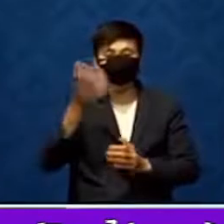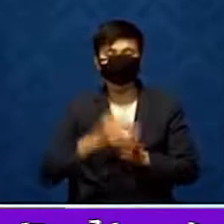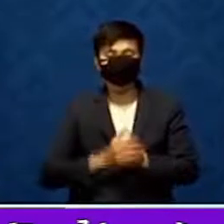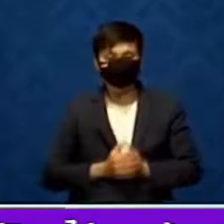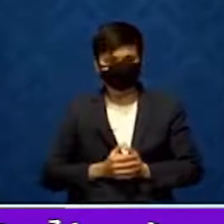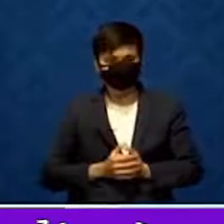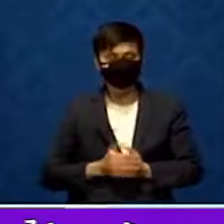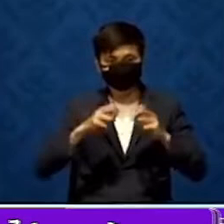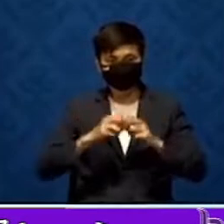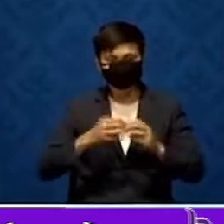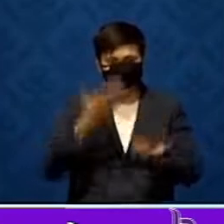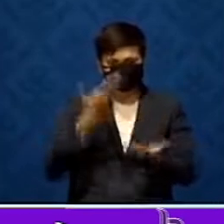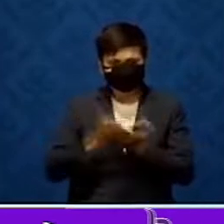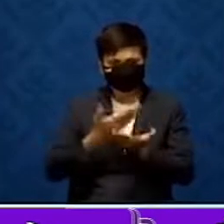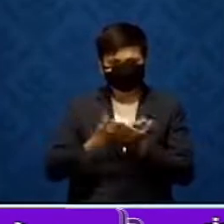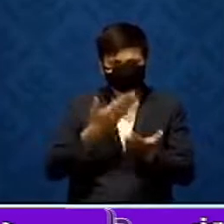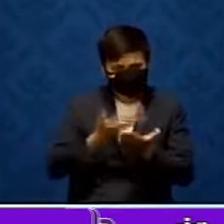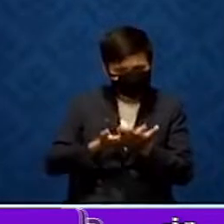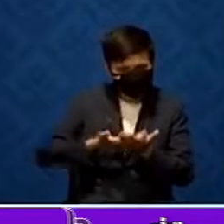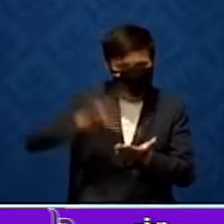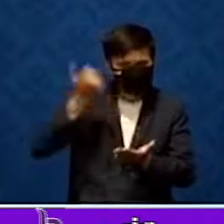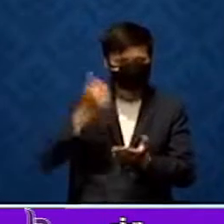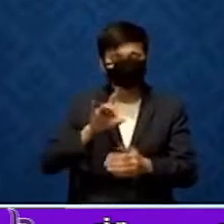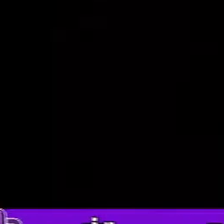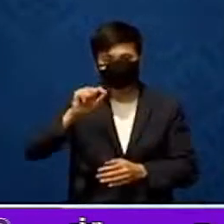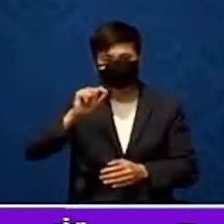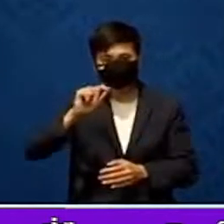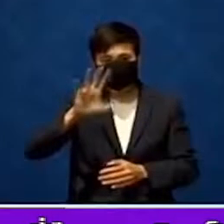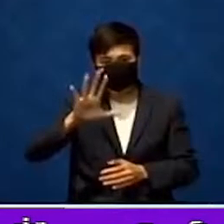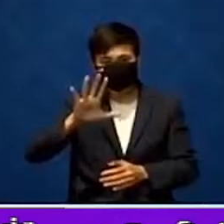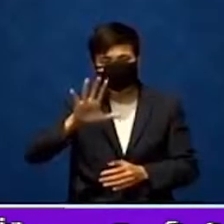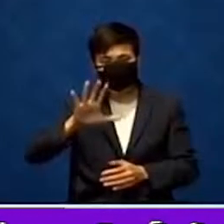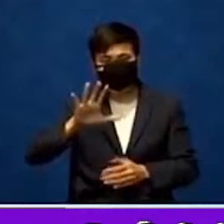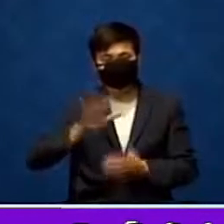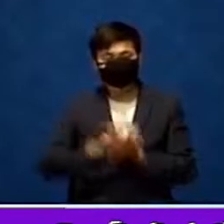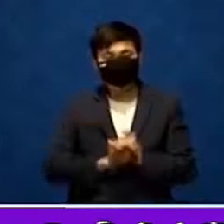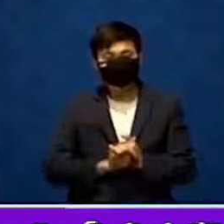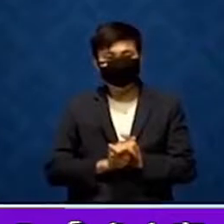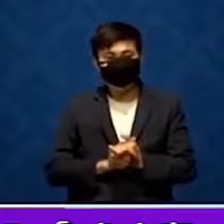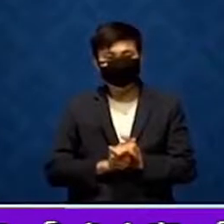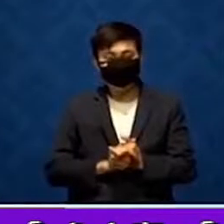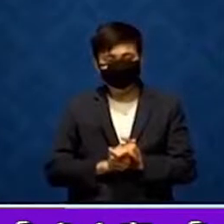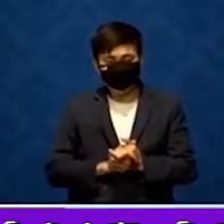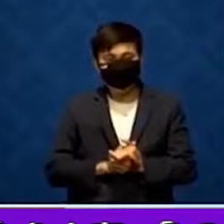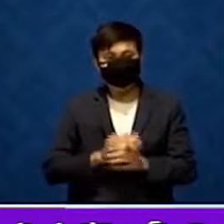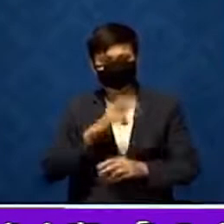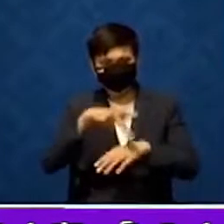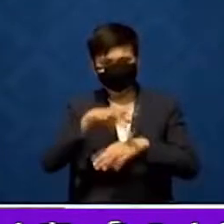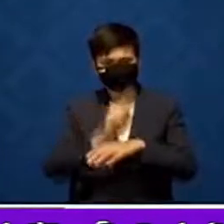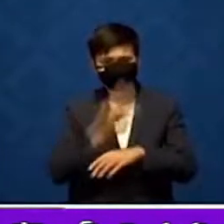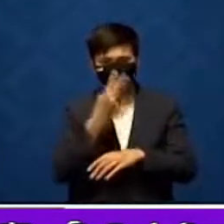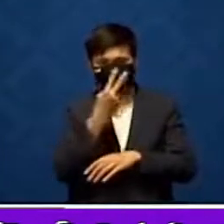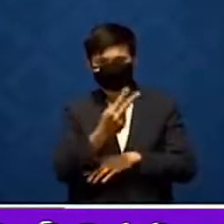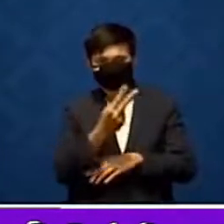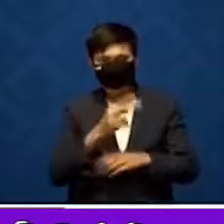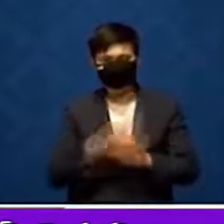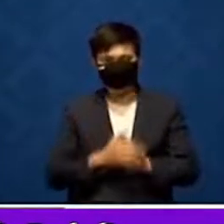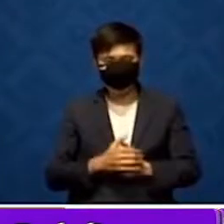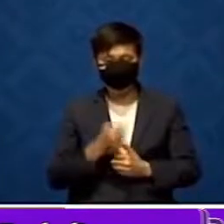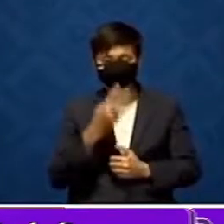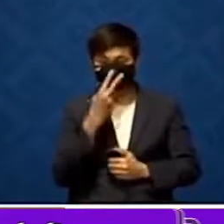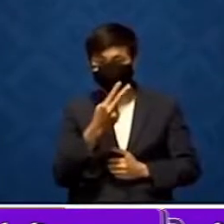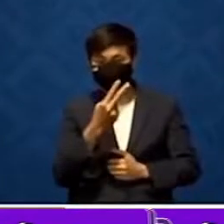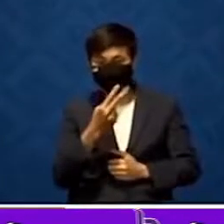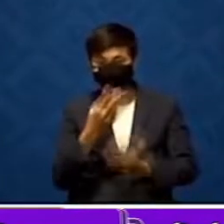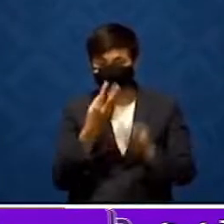ะเงินเฟ้อในลำดับที่125จาก137ประเทศของโลกเมื่อไปดูตัว